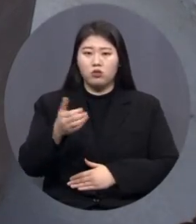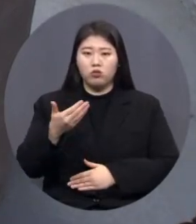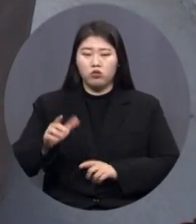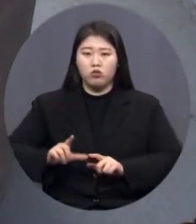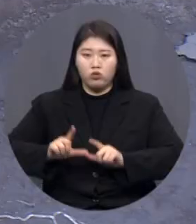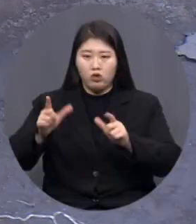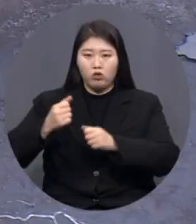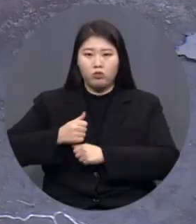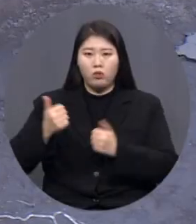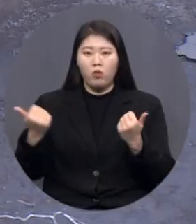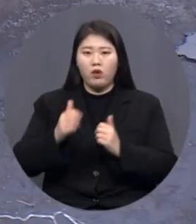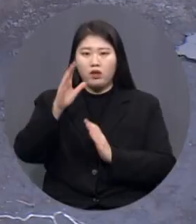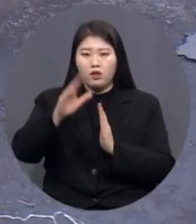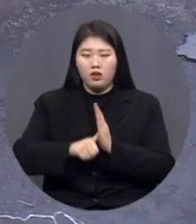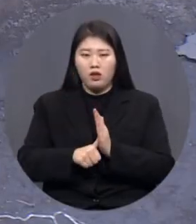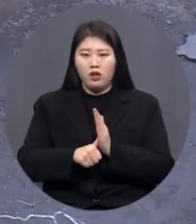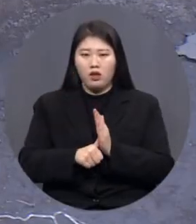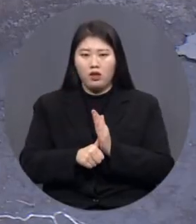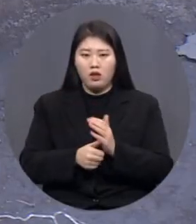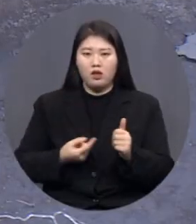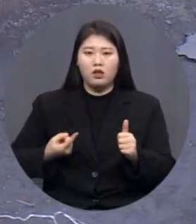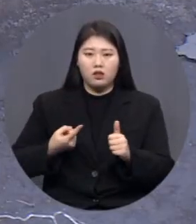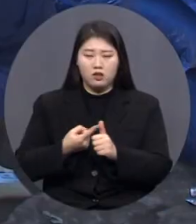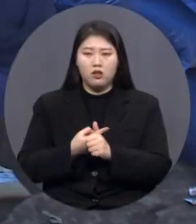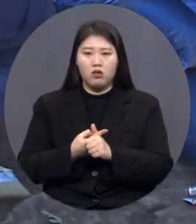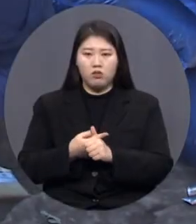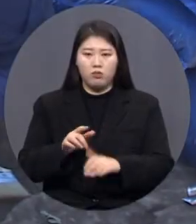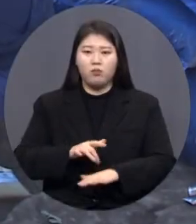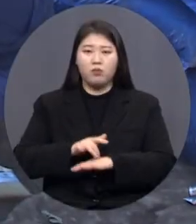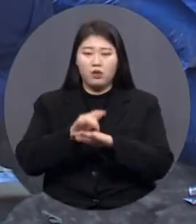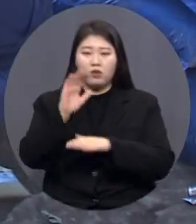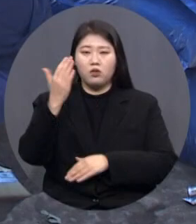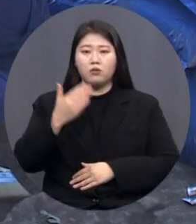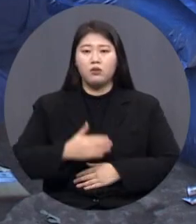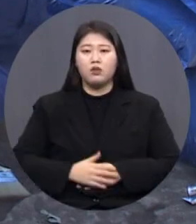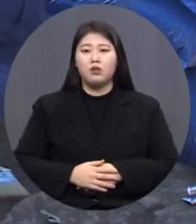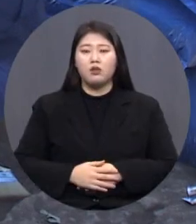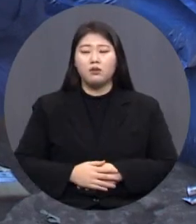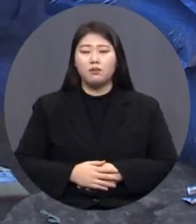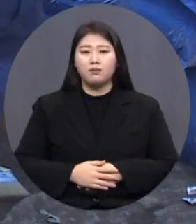1949년 군법회의에서 사형을 선고받은 뒤 행방불명됐습니다.